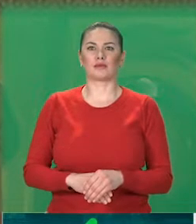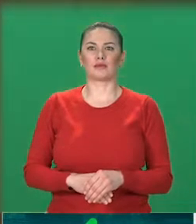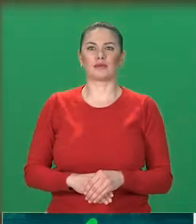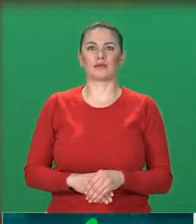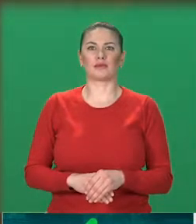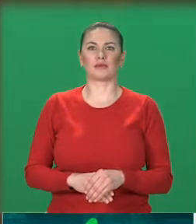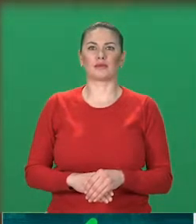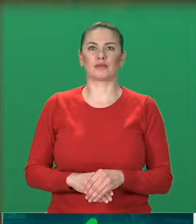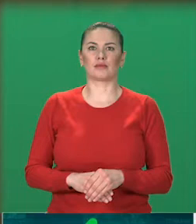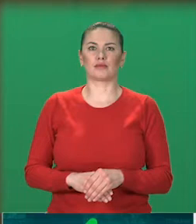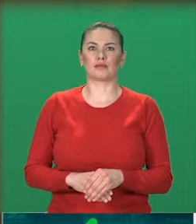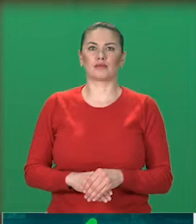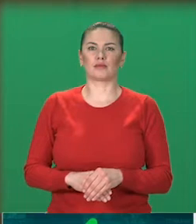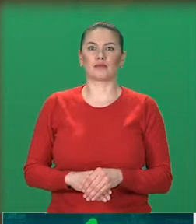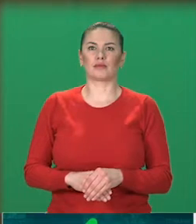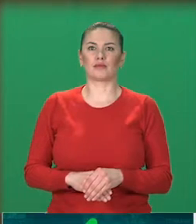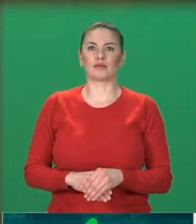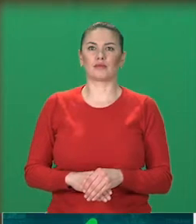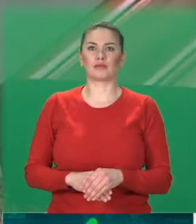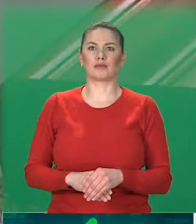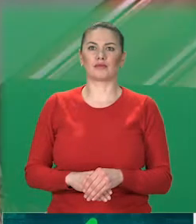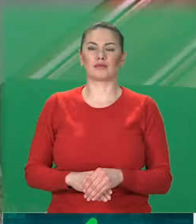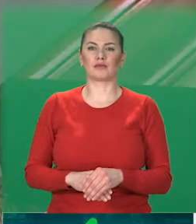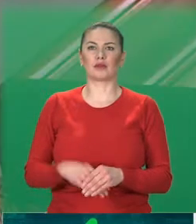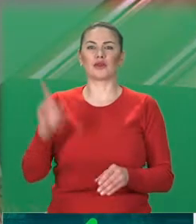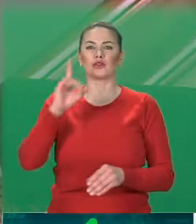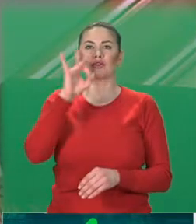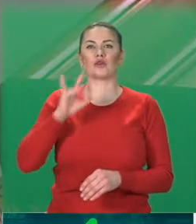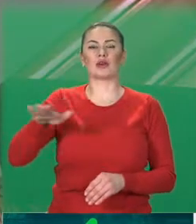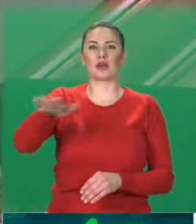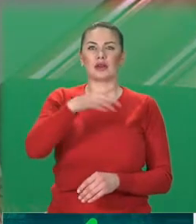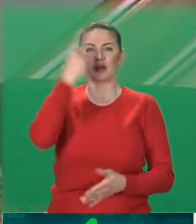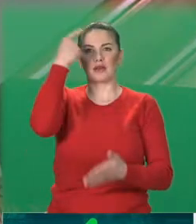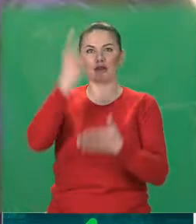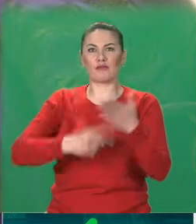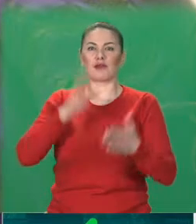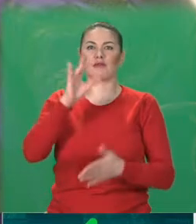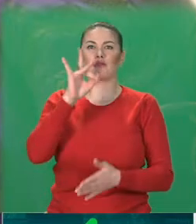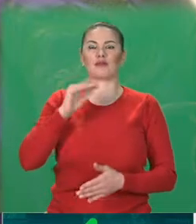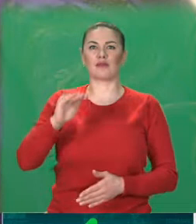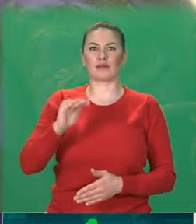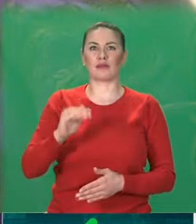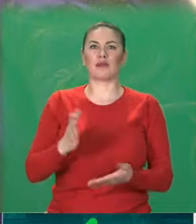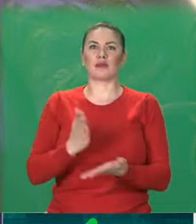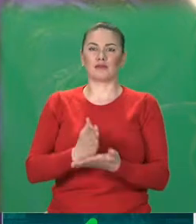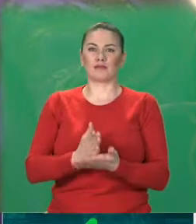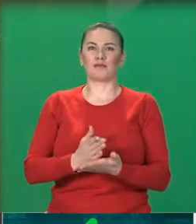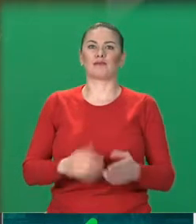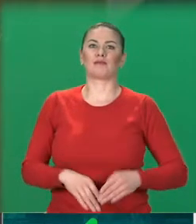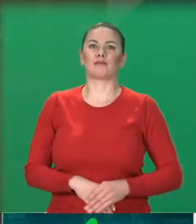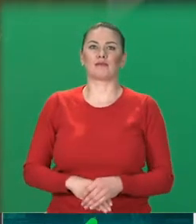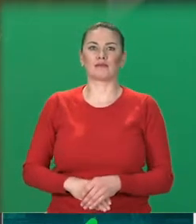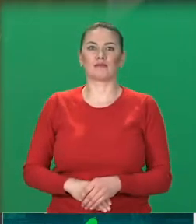нарушает светского характера государства, а просто констатирует роль религии в российской истории. Это дополнение внесут в третью главу Конституции.